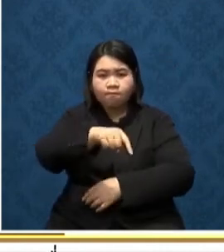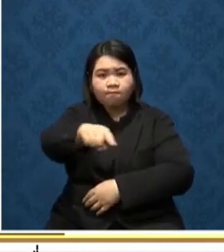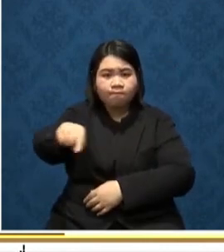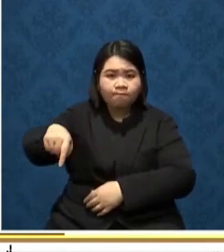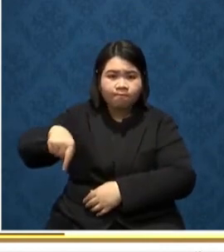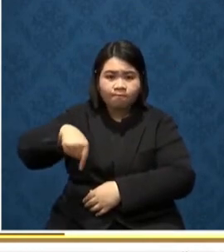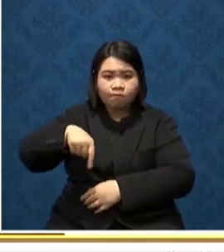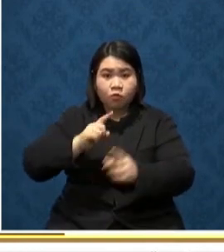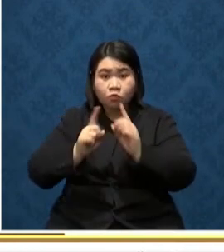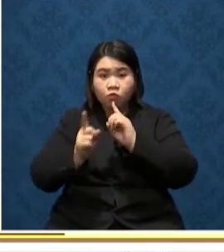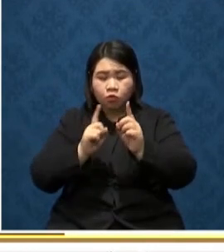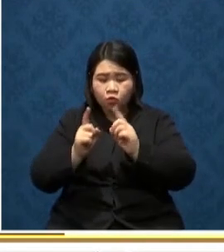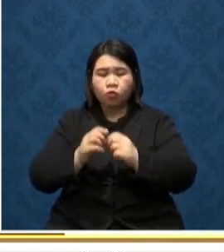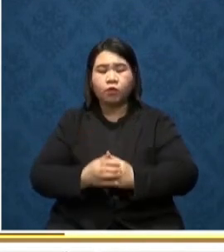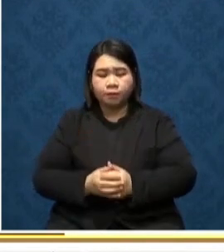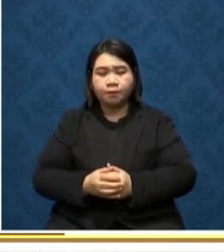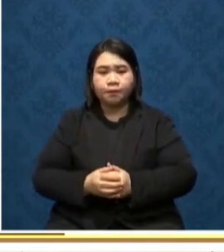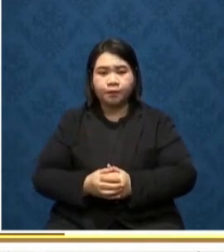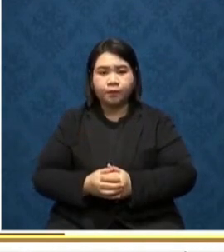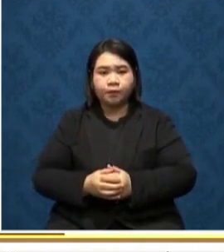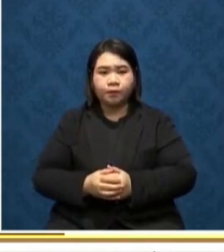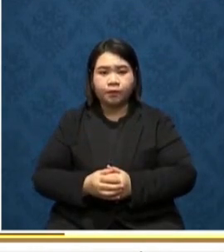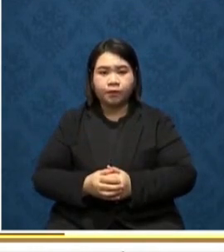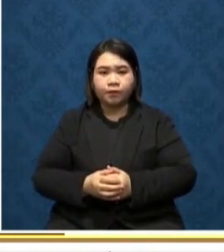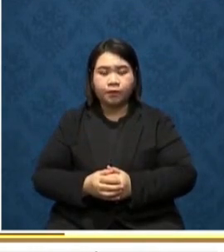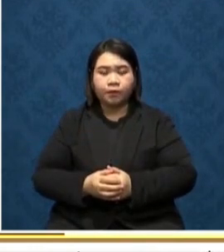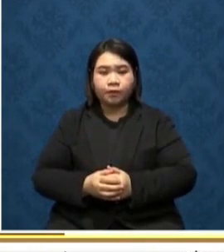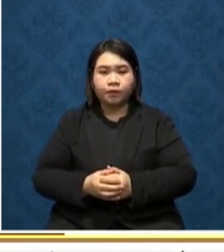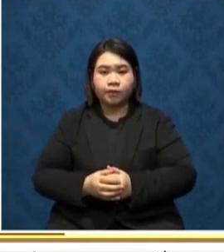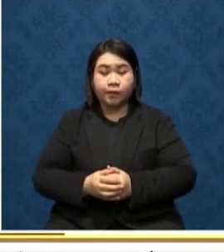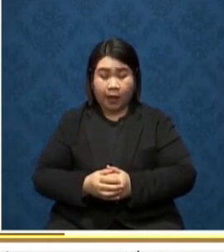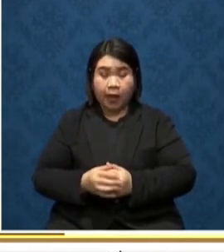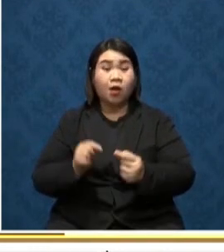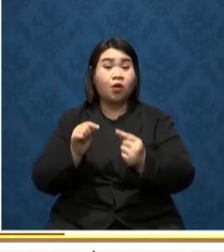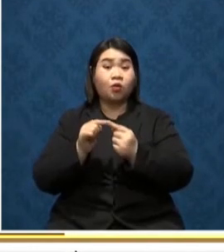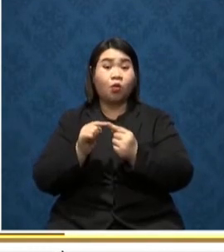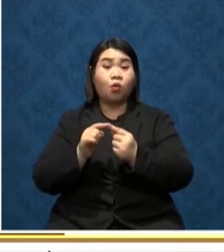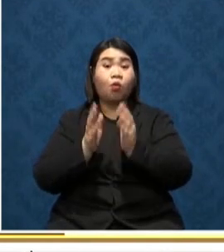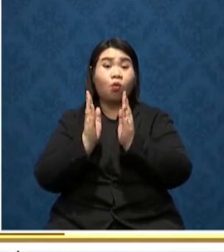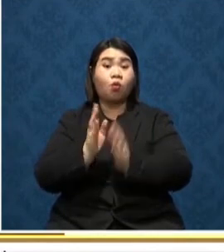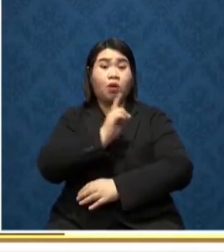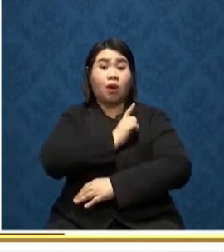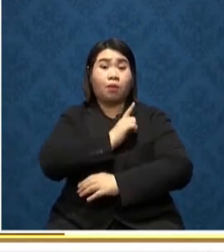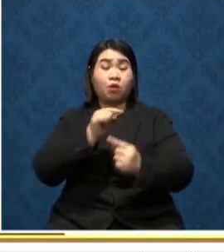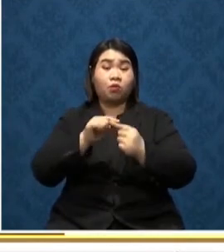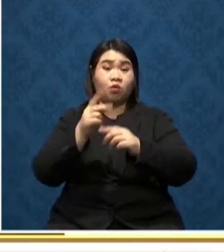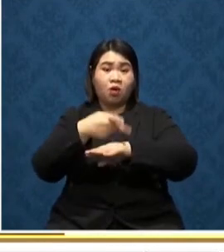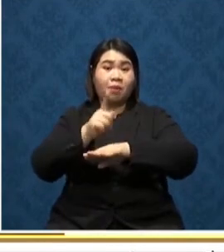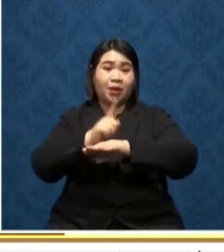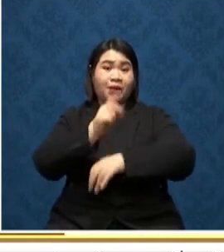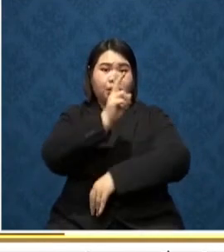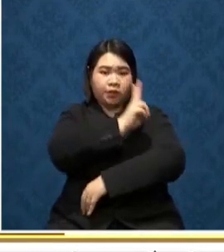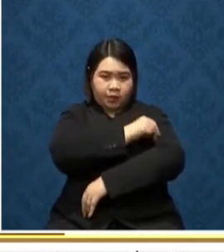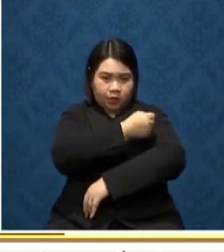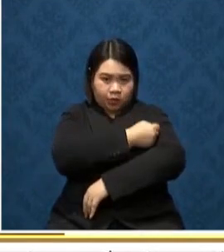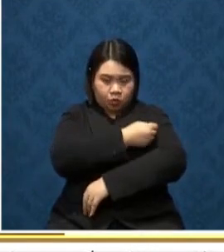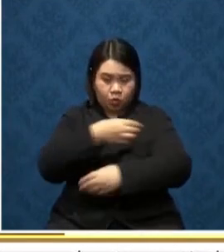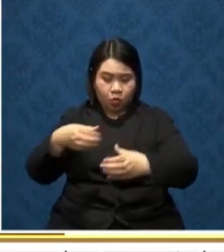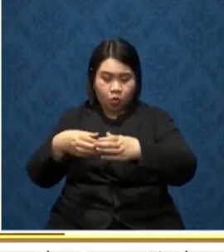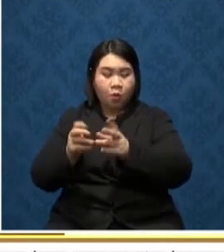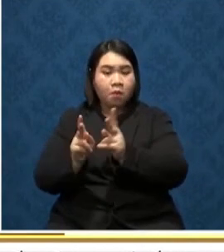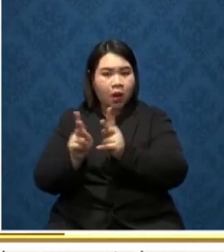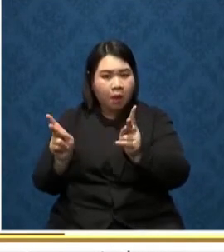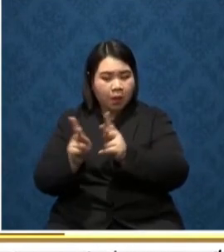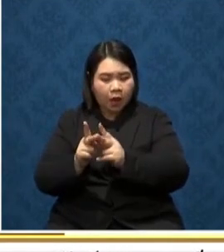แล้วโยเฉพาะอย่างยิ่ง ท่านประทานคณะการณการสาสุข และก็คณะกณมนิการ